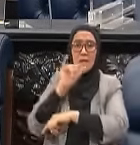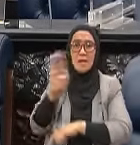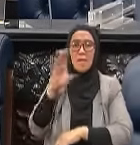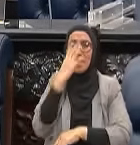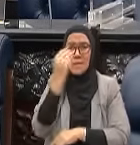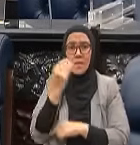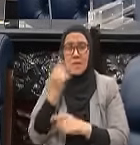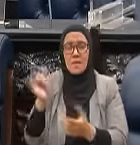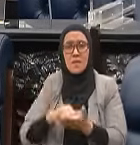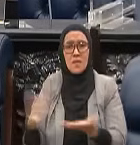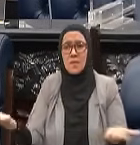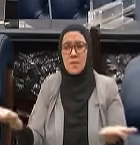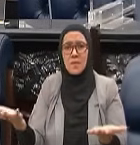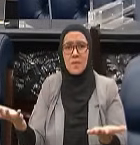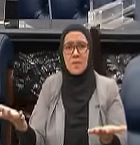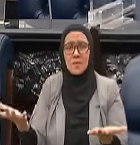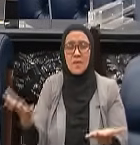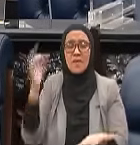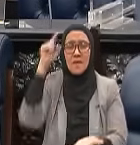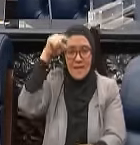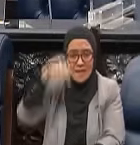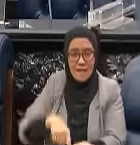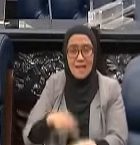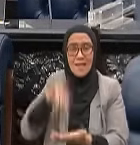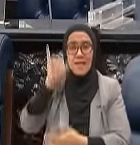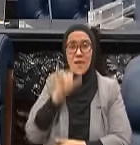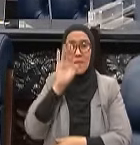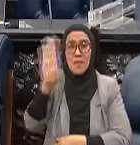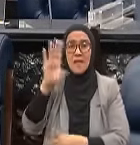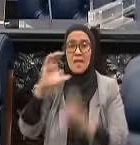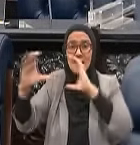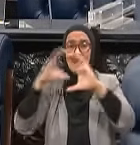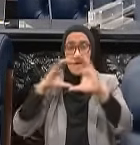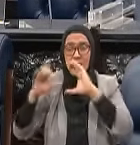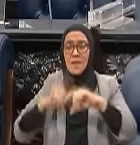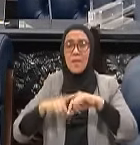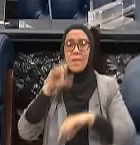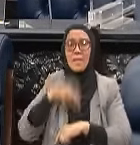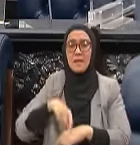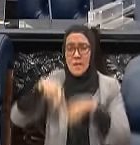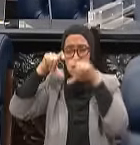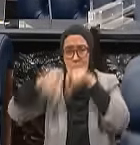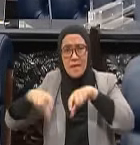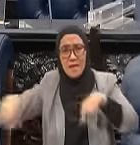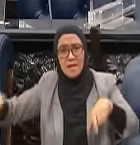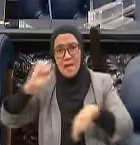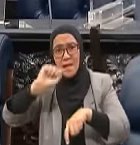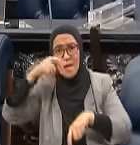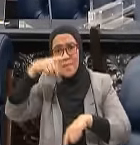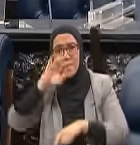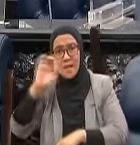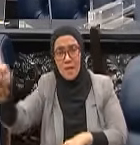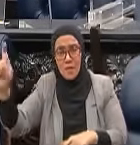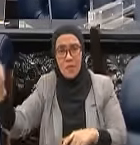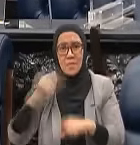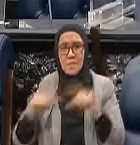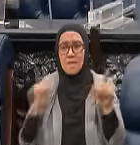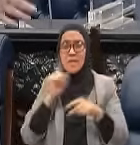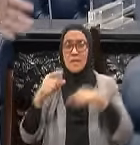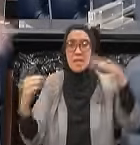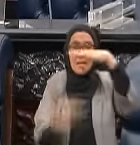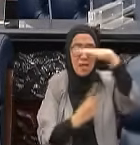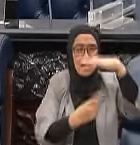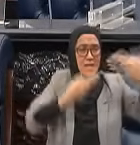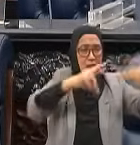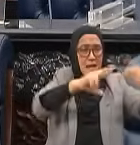pemasangan pemasangan dan perbaikan lama bahwa dasar tentang